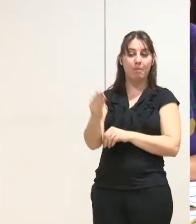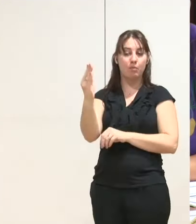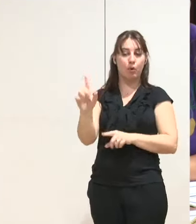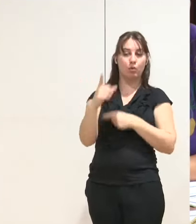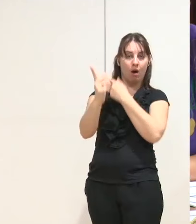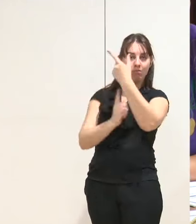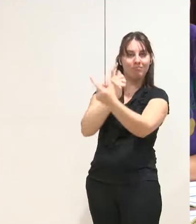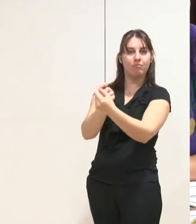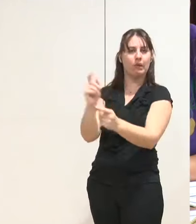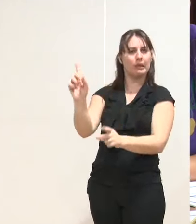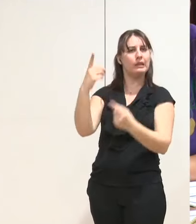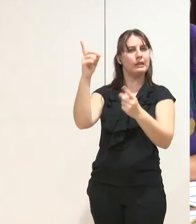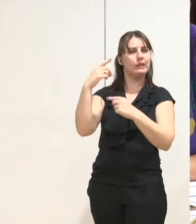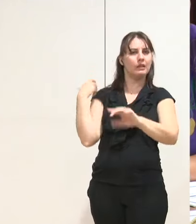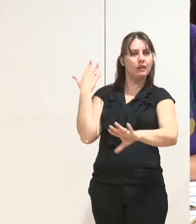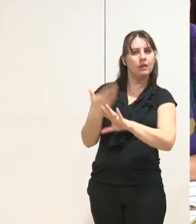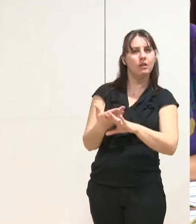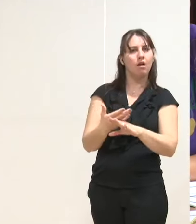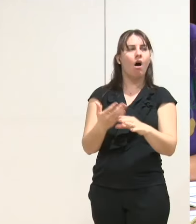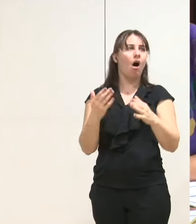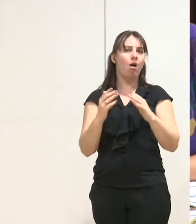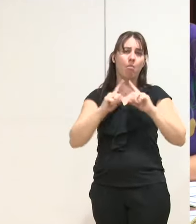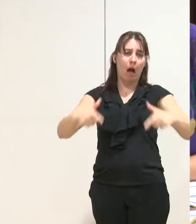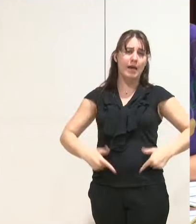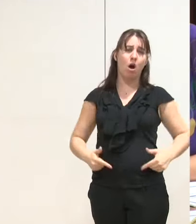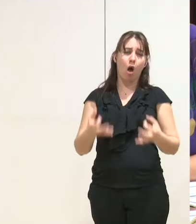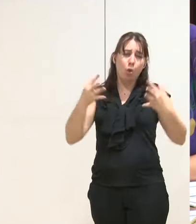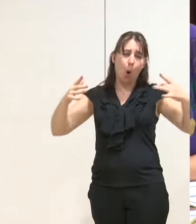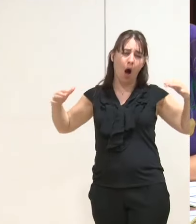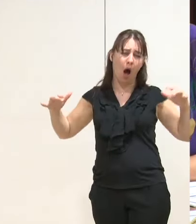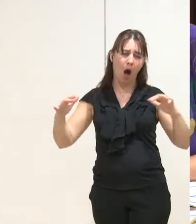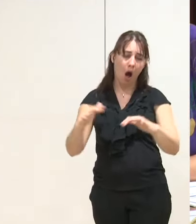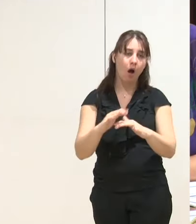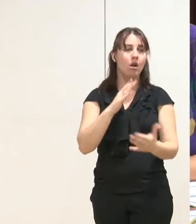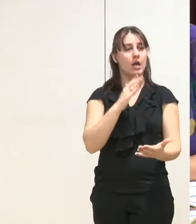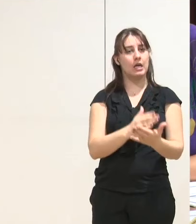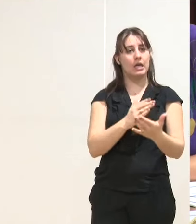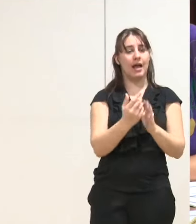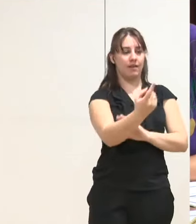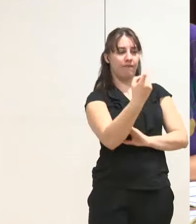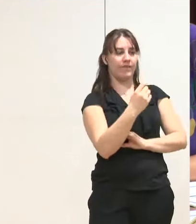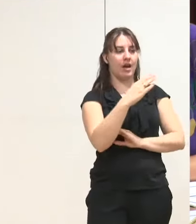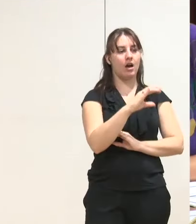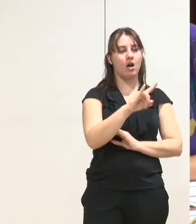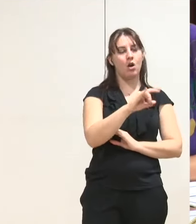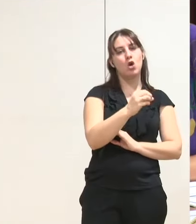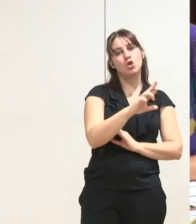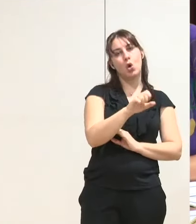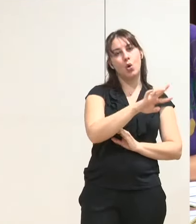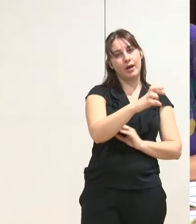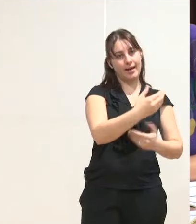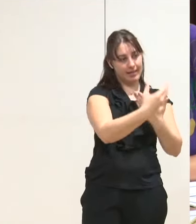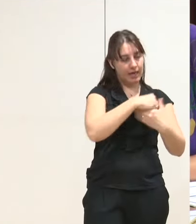demande formulée depuis longtemps de faire des écoles moins chargées en accueillant une classe maternelle de Chorier et en permettant en toire d'être soulagé d'une à deux